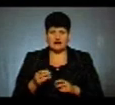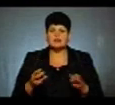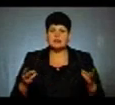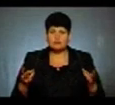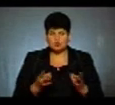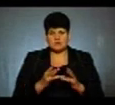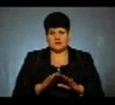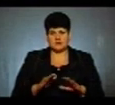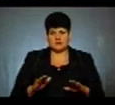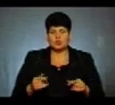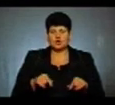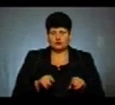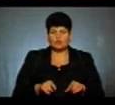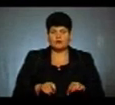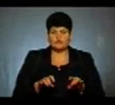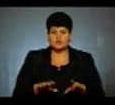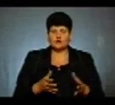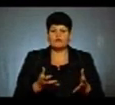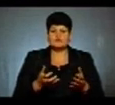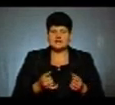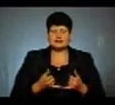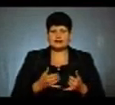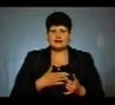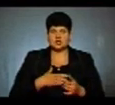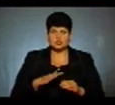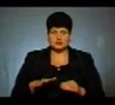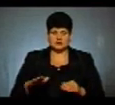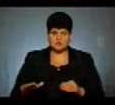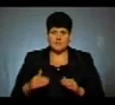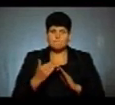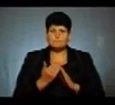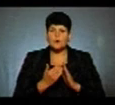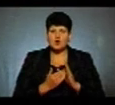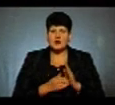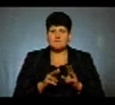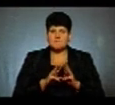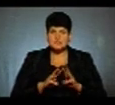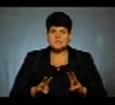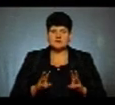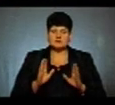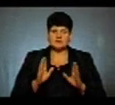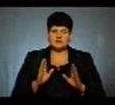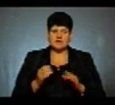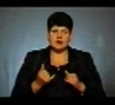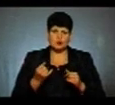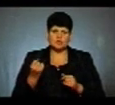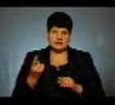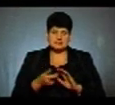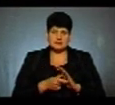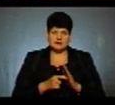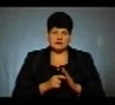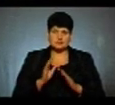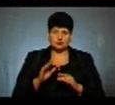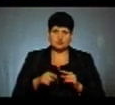потрібен дітям. І тому ми вирішили його взяти для наших діток. Якщо програма міністерська буде на 11 класи, буде